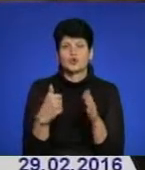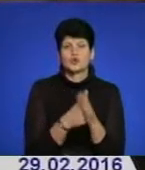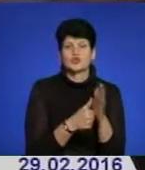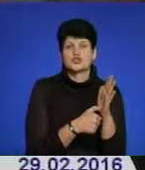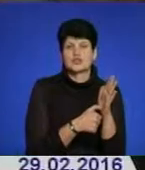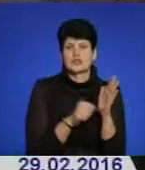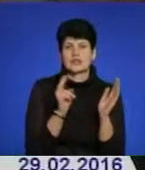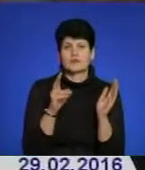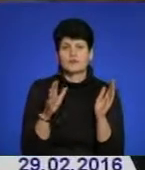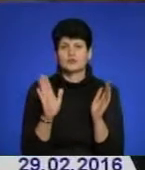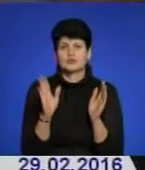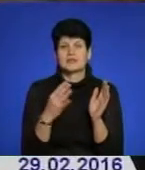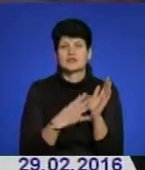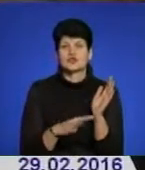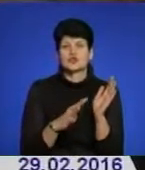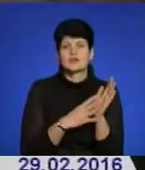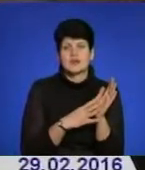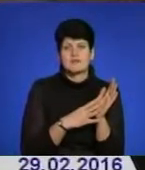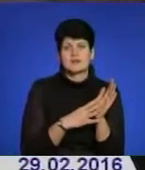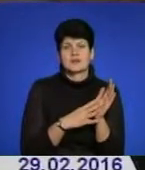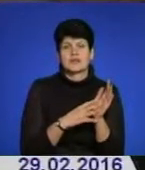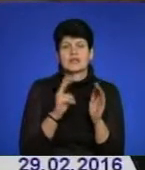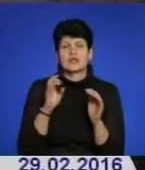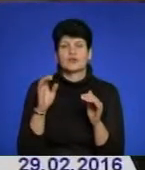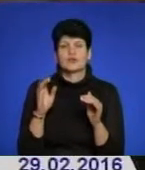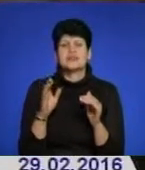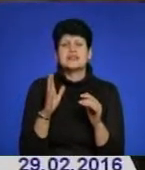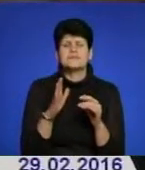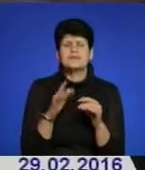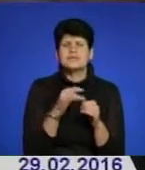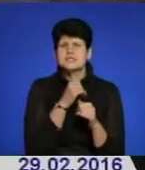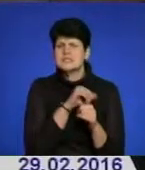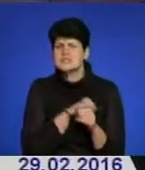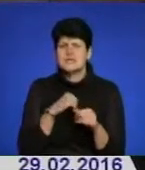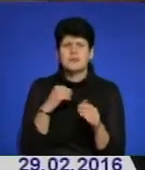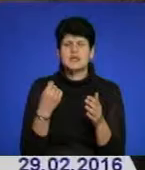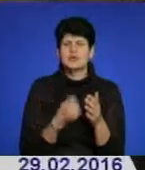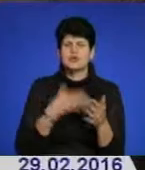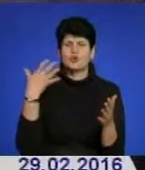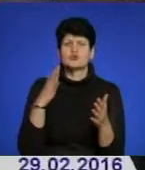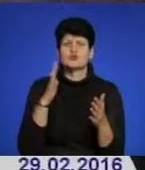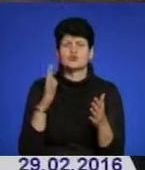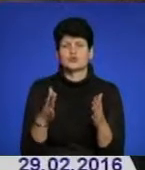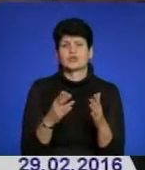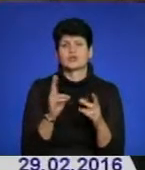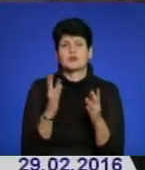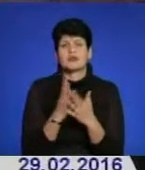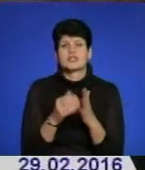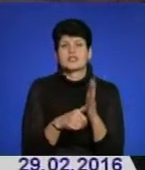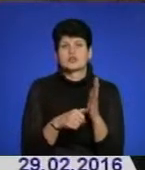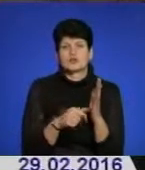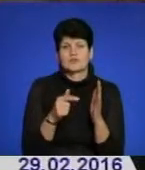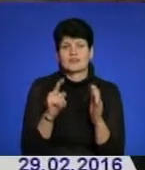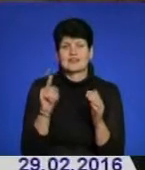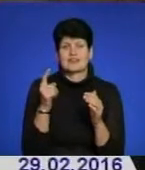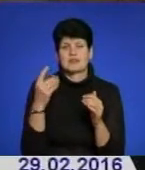становити 99 копійок за кВт-годину. І найдорожчі тарифи для тих споживачів, які споживають понад 600 кВт, гривня